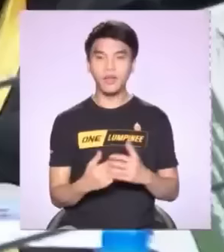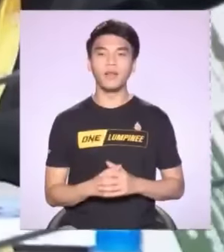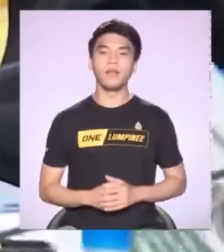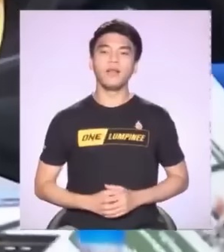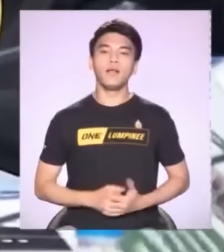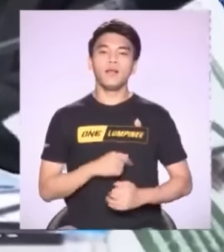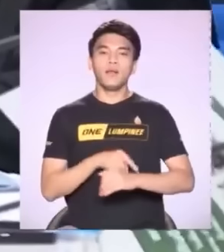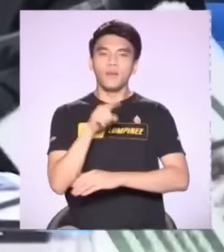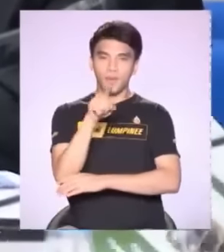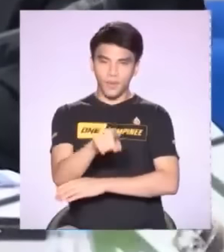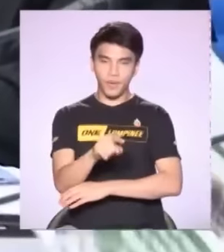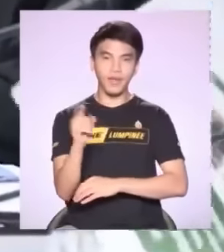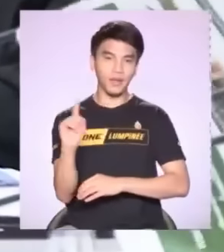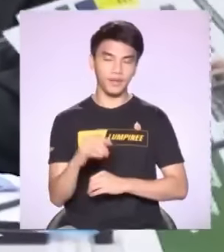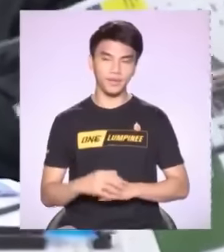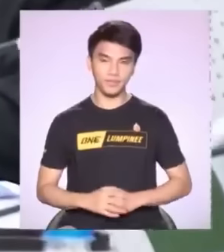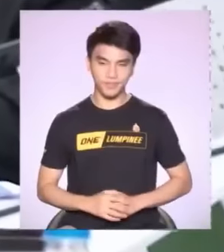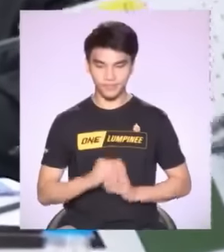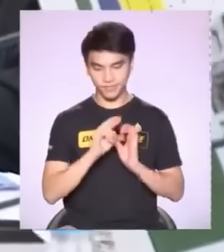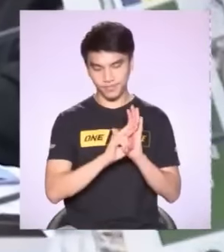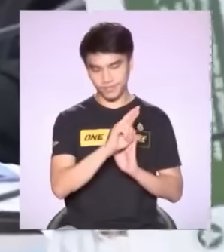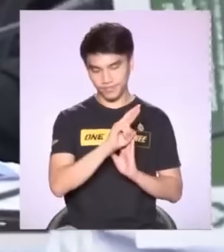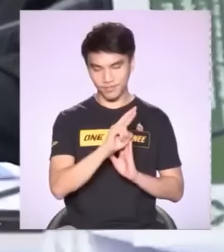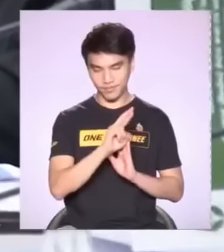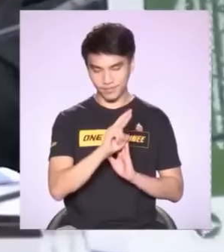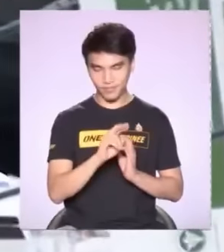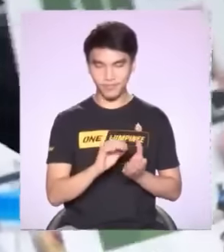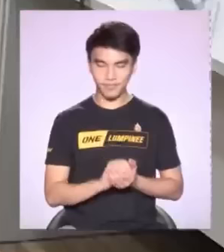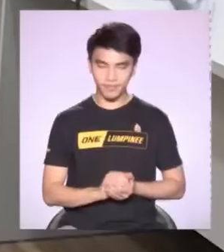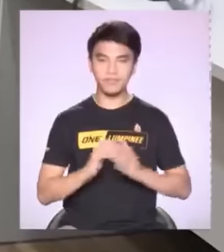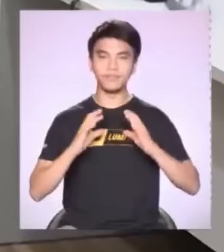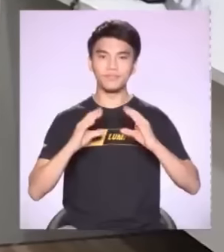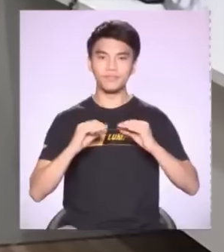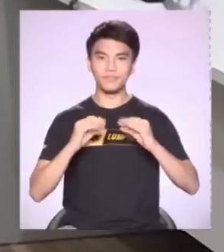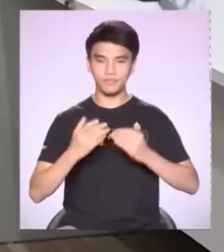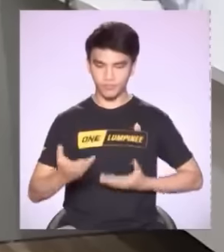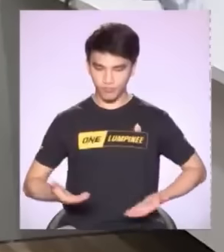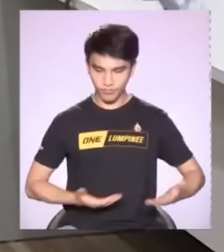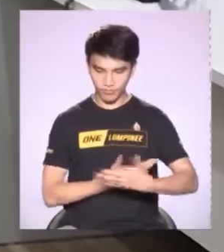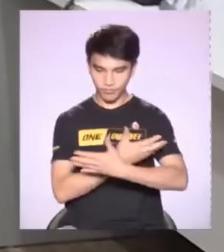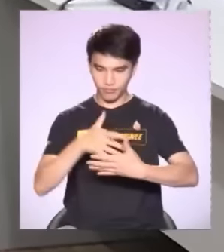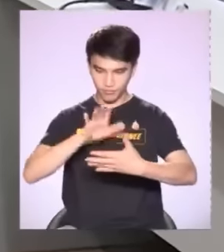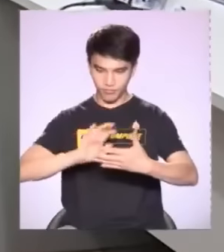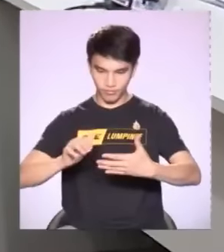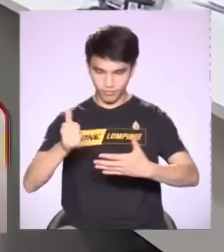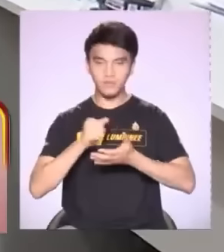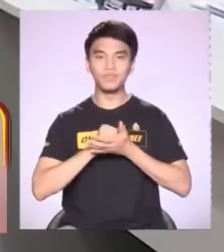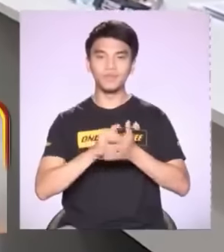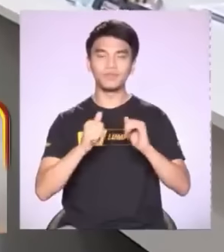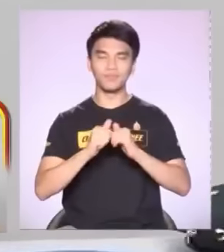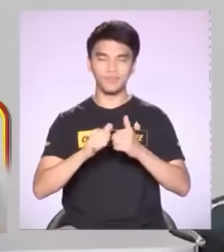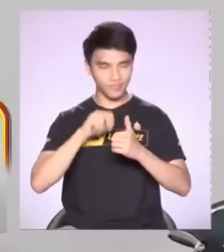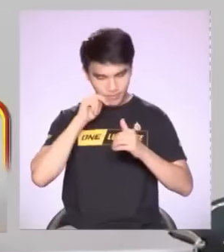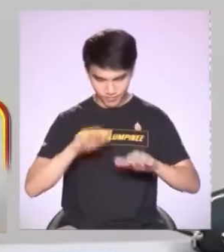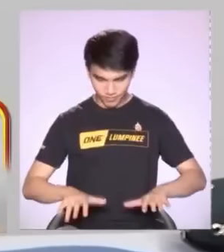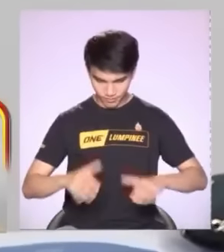นะคะเมื่อช่วงฝ่าค่ะไปที่จังหวัดเชียงรายพอไปถึงก็มีการประชุมบูรณาการแผนฟื้นฟูและเยียวยาผู้ประสบ